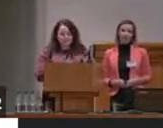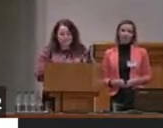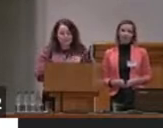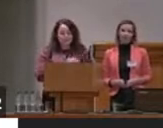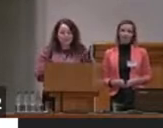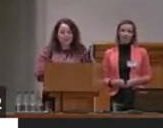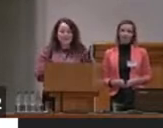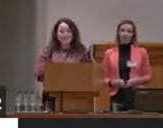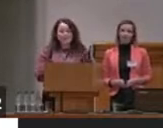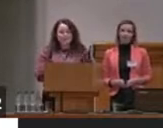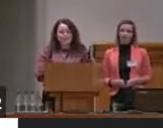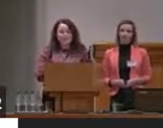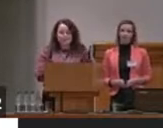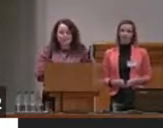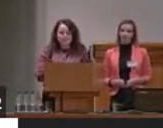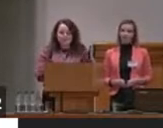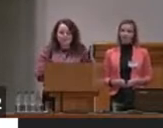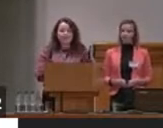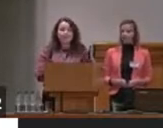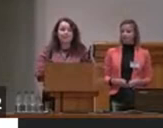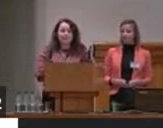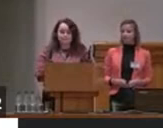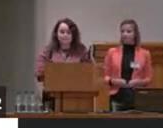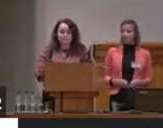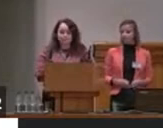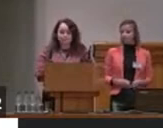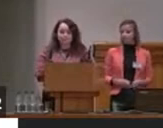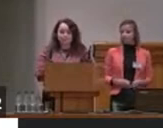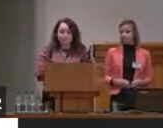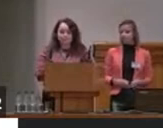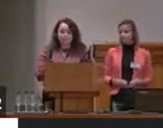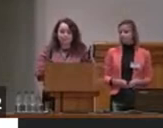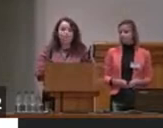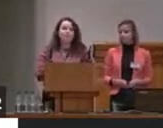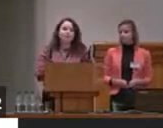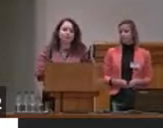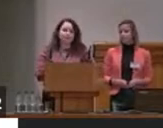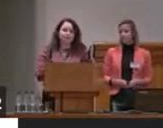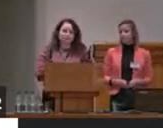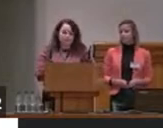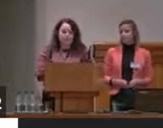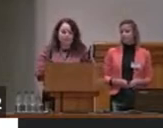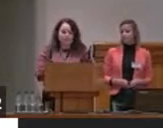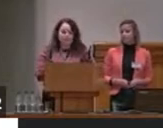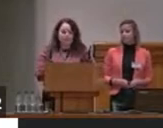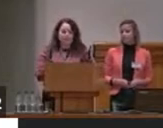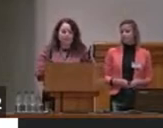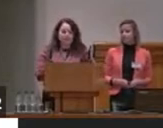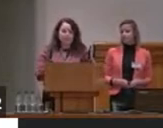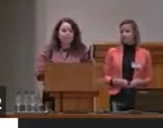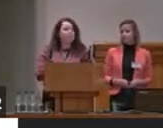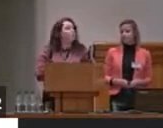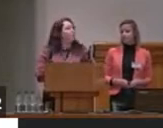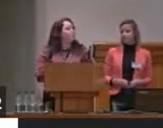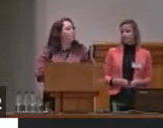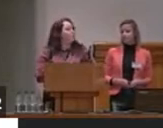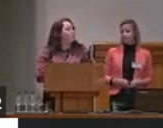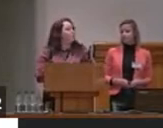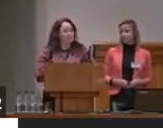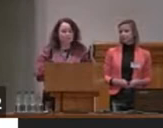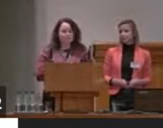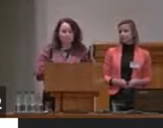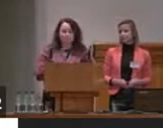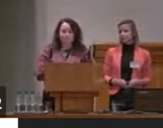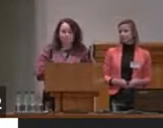profesjonalnie przygotowaną, pracownię digitalizacji i wysokiej jakości sprzęt oraz fachowców w tej dziedzinie. Do tej pory otrzymywaliśmy